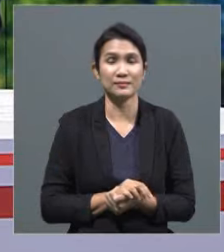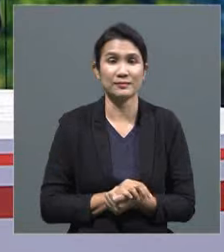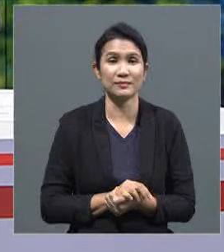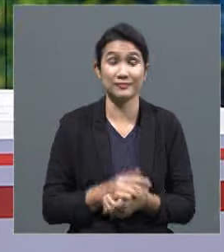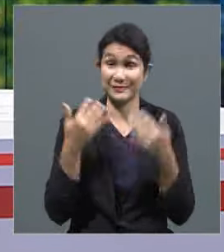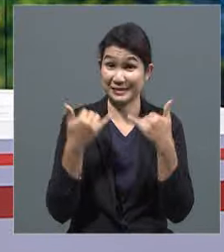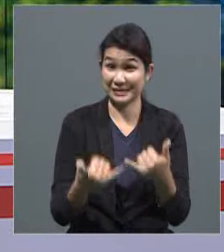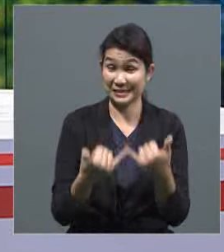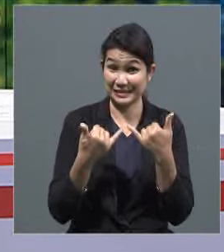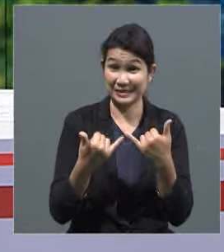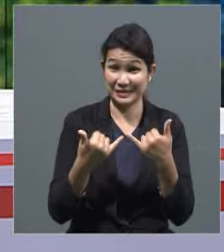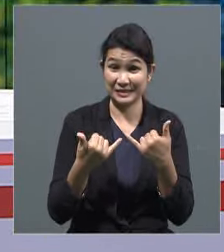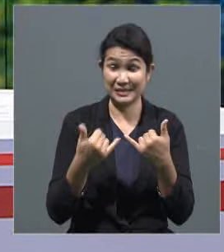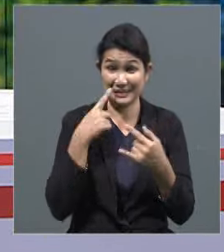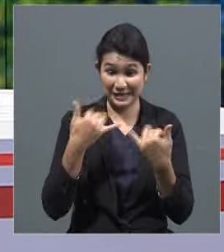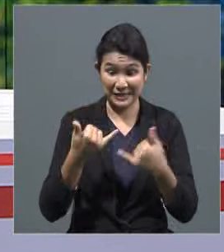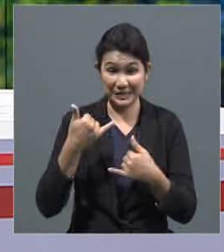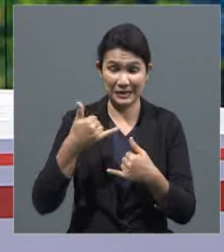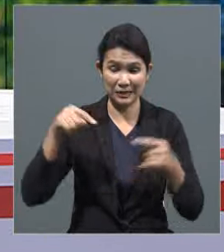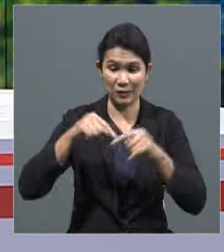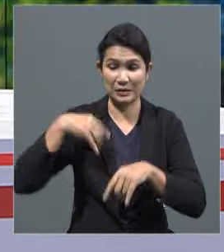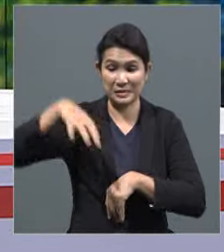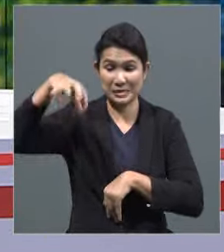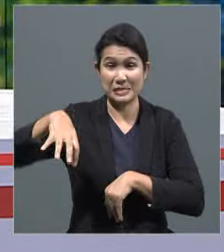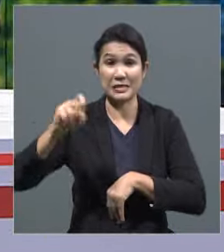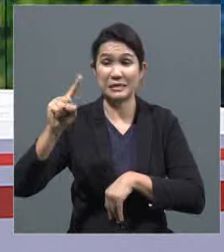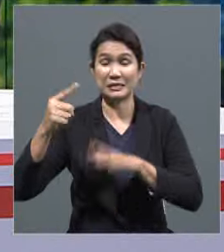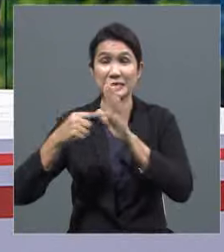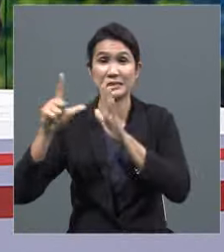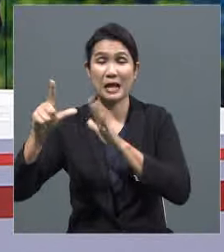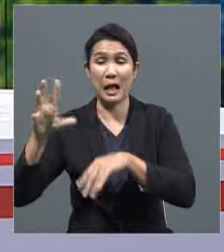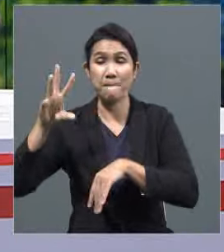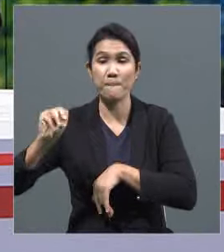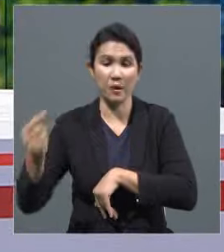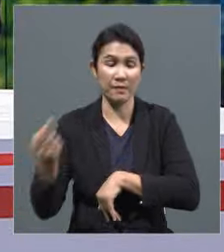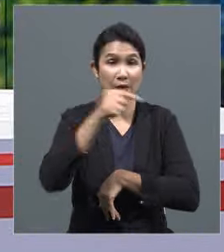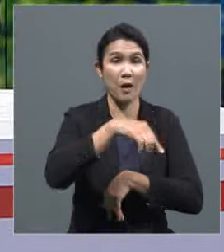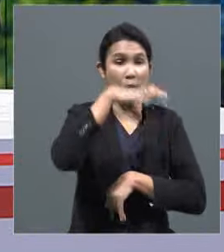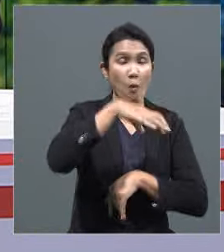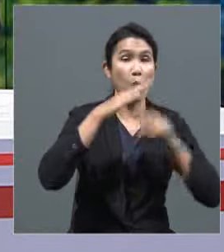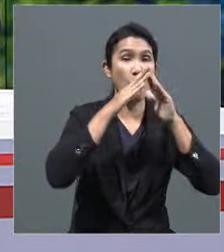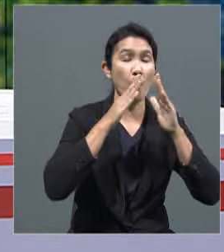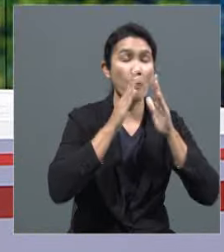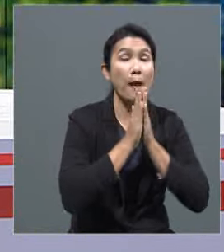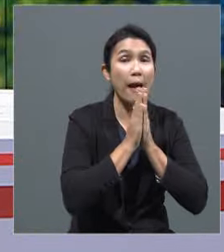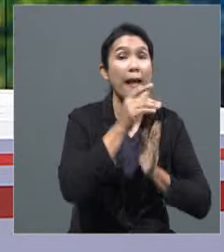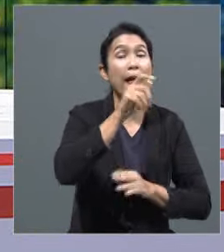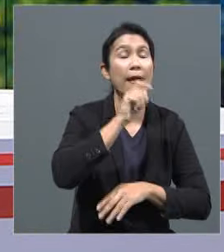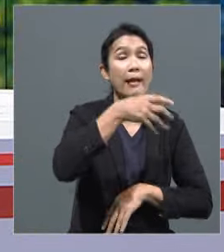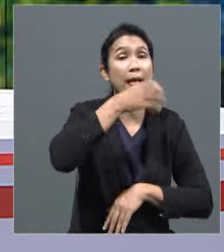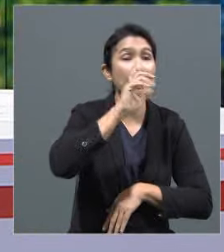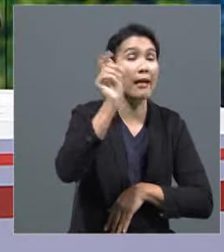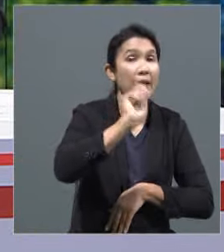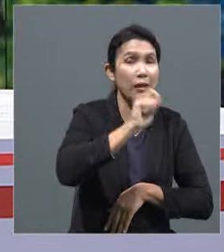คือวันนี้เนี่ยในระหว่างที่เดินทางจากศาลหลักเมืองไปที่วัดพระแก้วเนี่ยนะฮะนักข่าวถามทนายกนะว่ารู้สึกยังไง